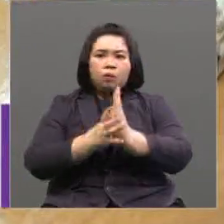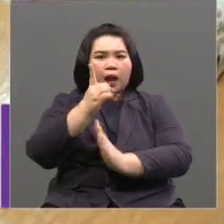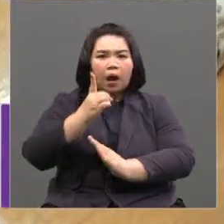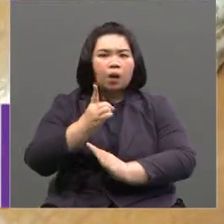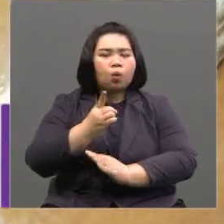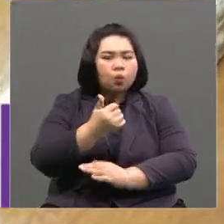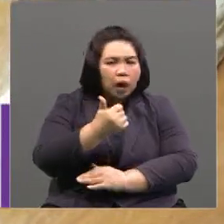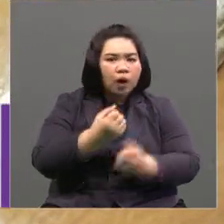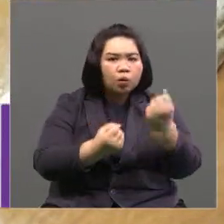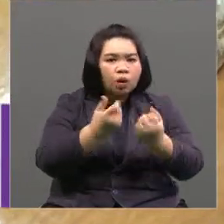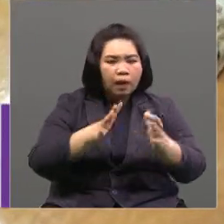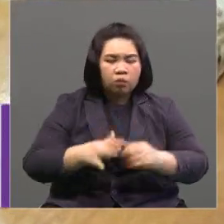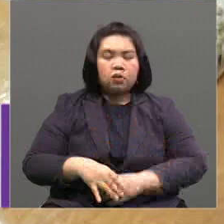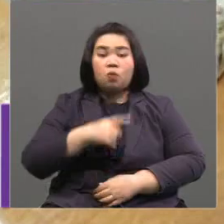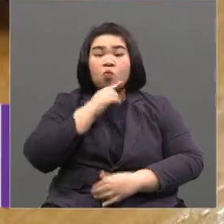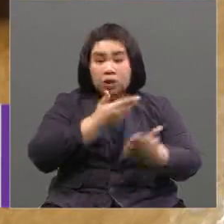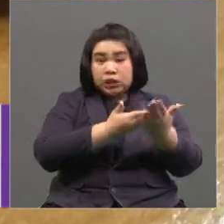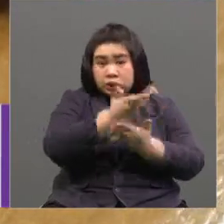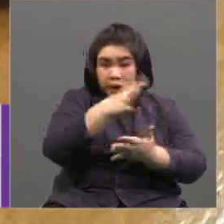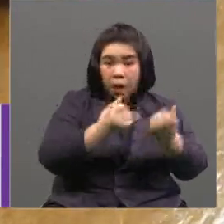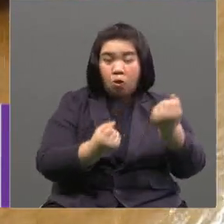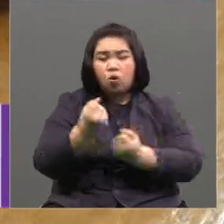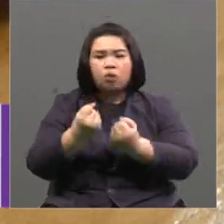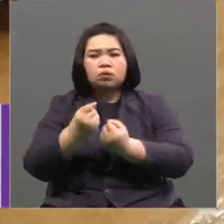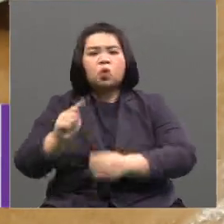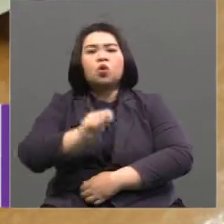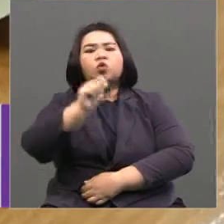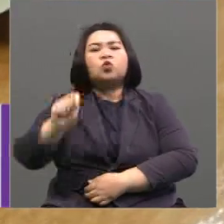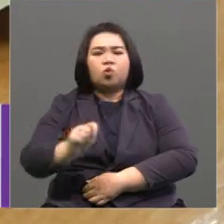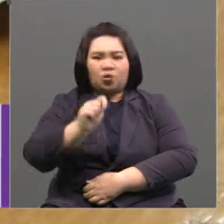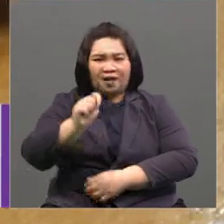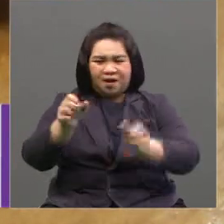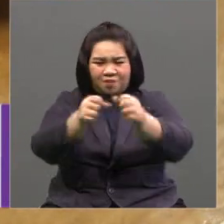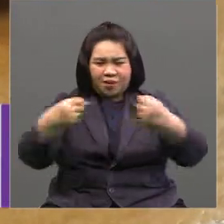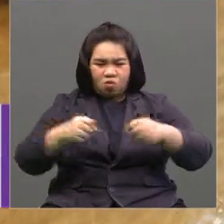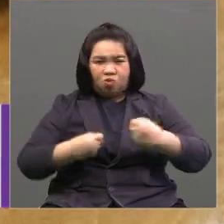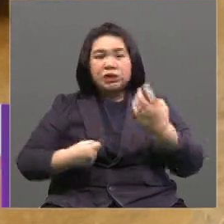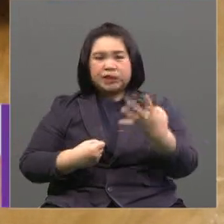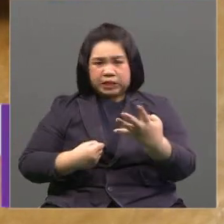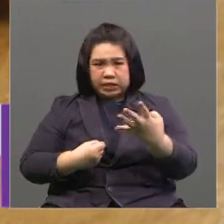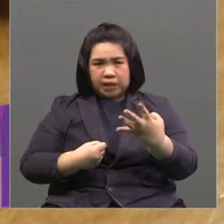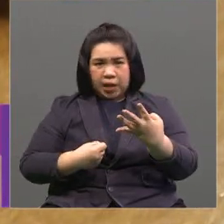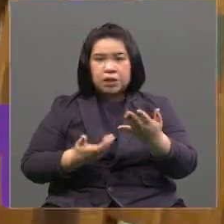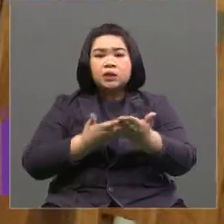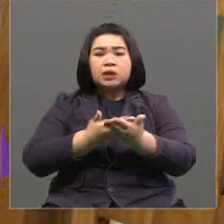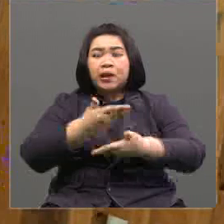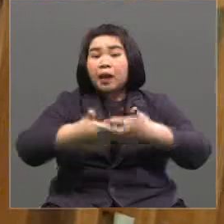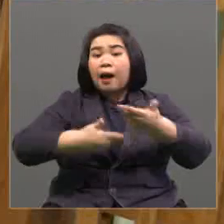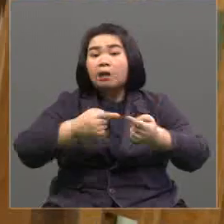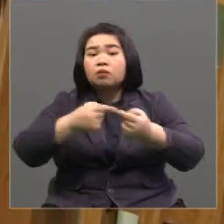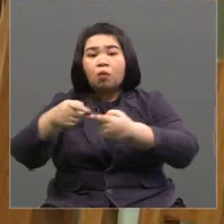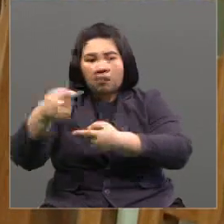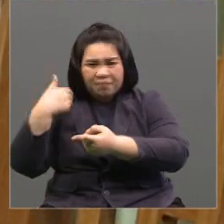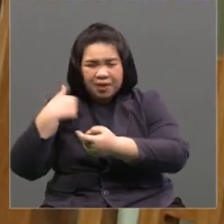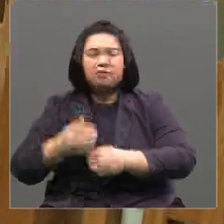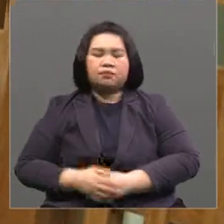ไม่เกินนี้สำหรับรถยนต์ที่ออกก็จะเน้นรถ Toyota Revo 4ประตูเมื่อได้มาแล้วก็นำไปขายต่อ